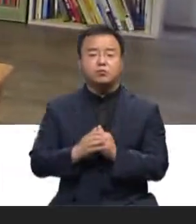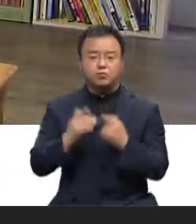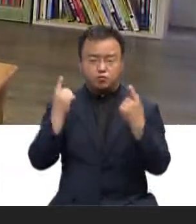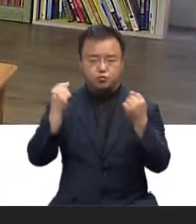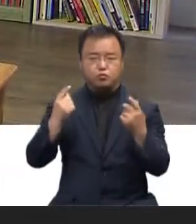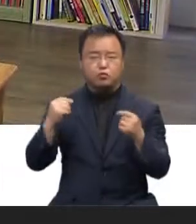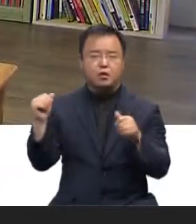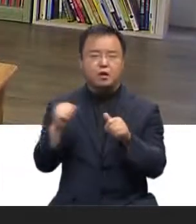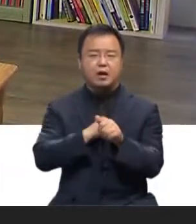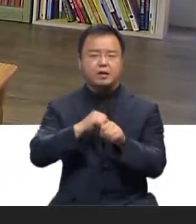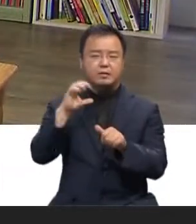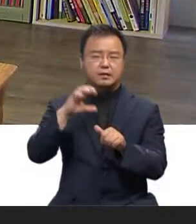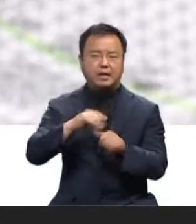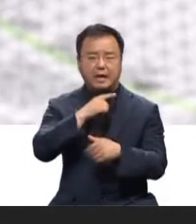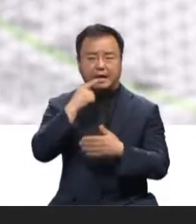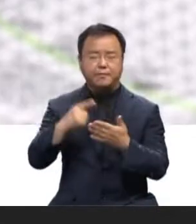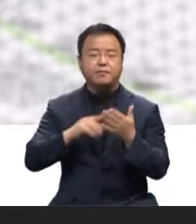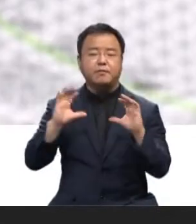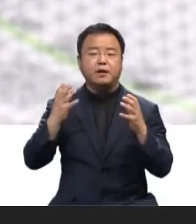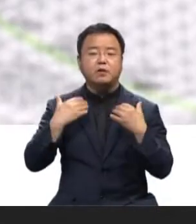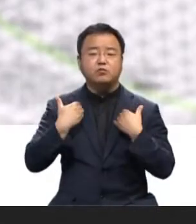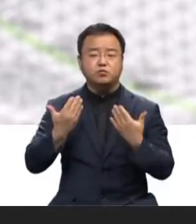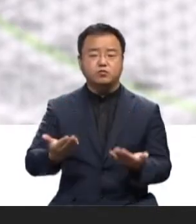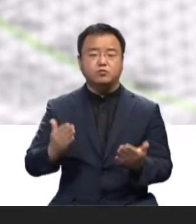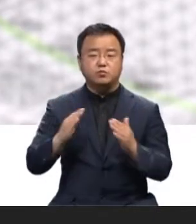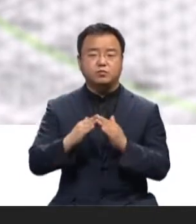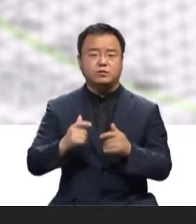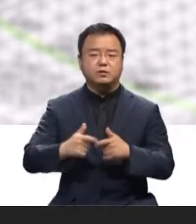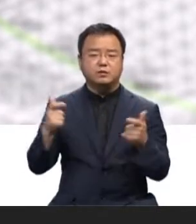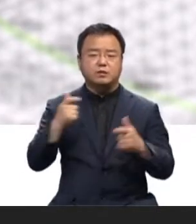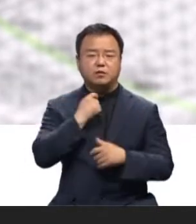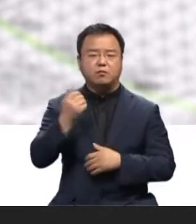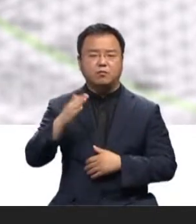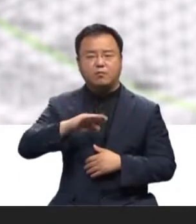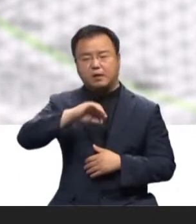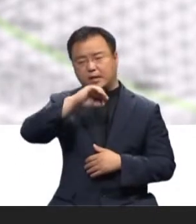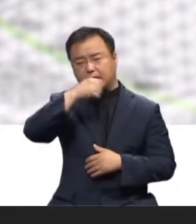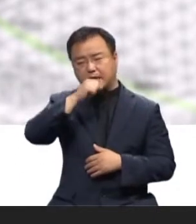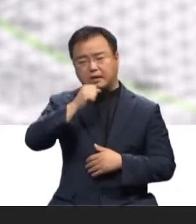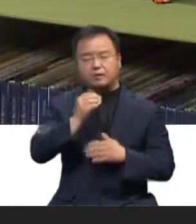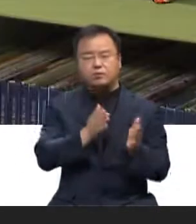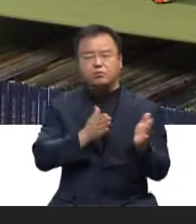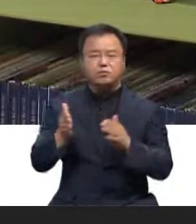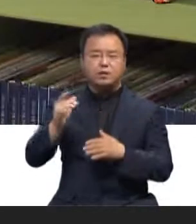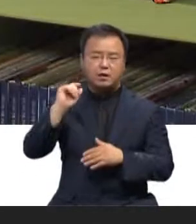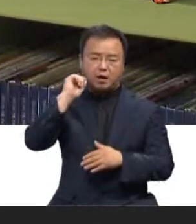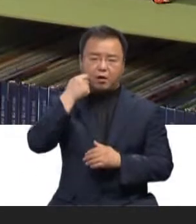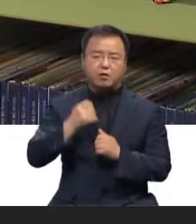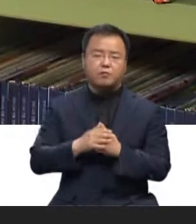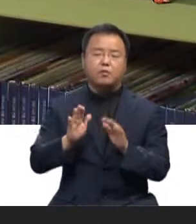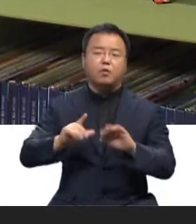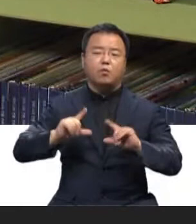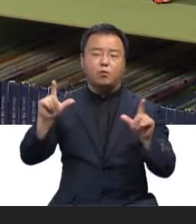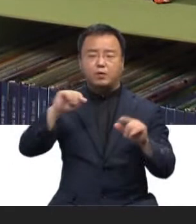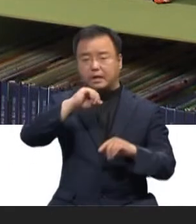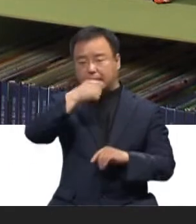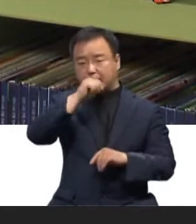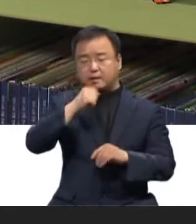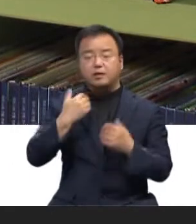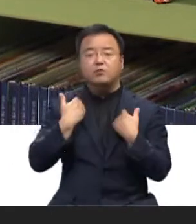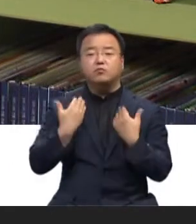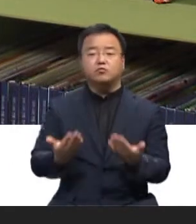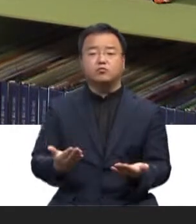피해 아동 쉼표를 늘릴 계획이지만 예산 확보의 어려움을 겪고 있습니다 올해 예전에는 쉼터 내 곳을 추가로